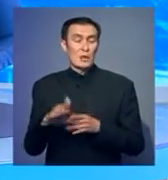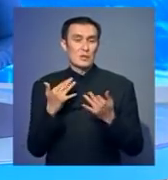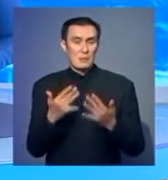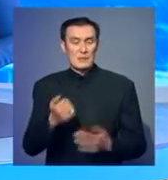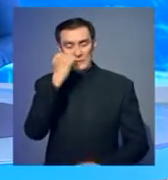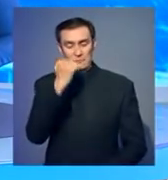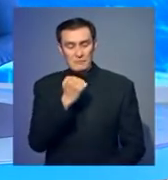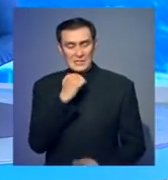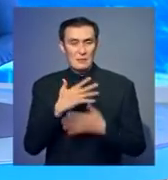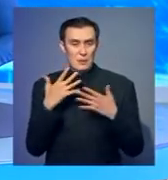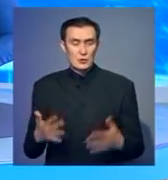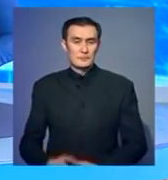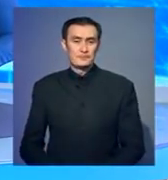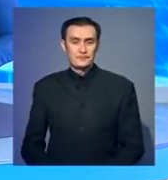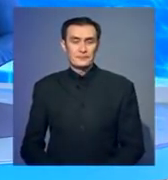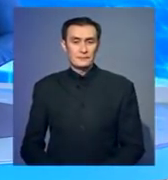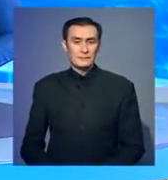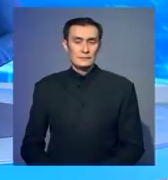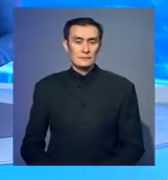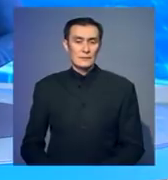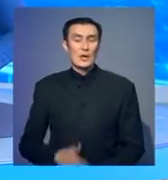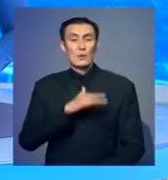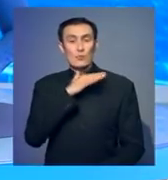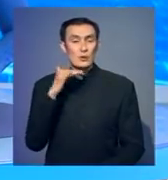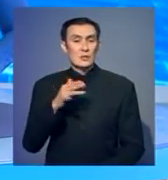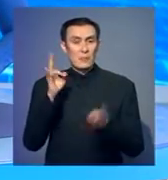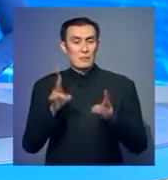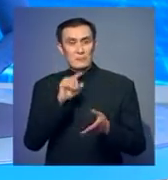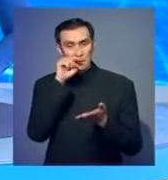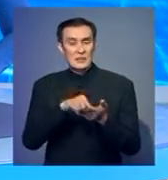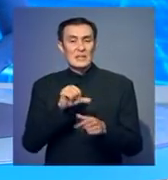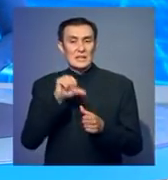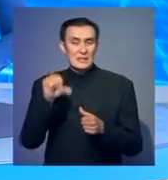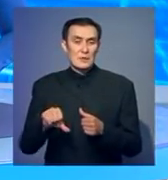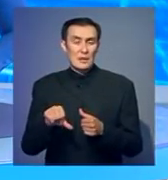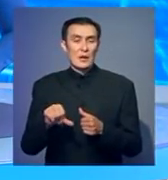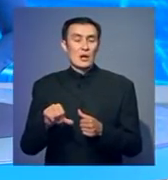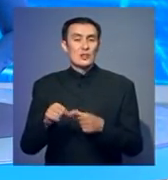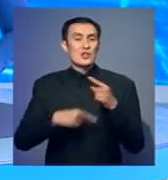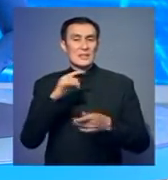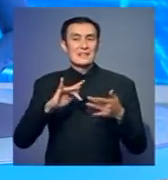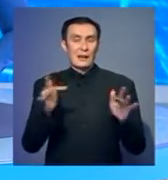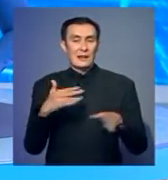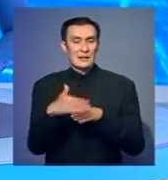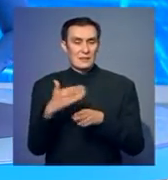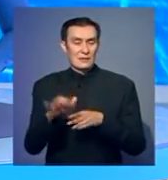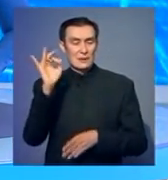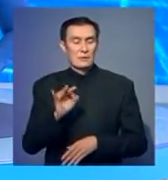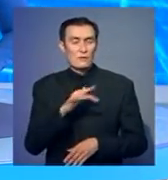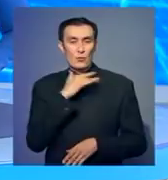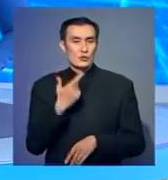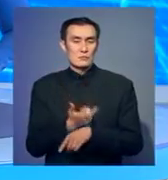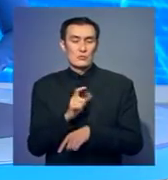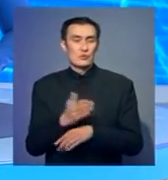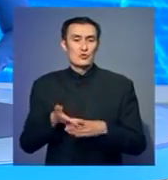Да, спасибо за вашу... Да, многие именно попадают именно в онлайн-кредитование. Там очень высокая ставка и